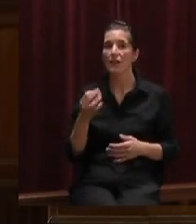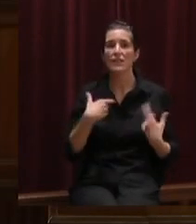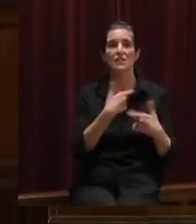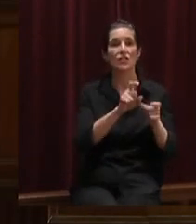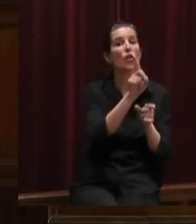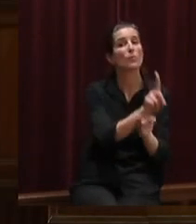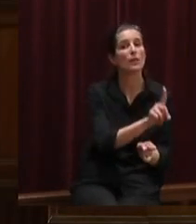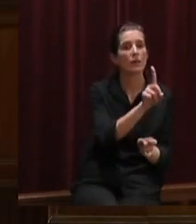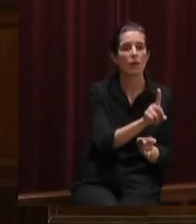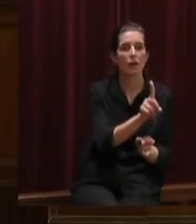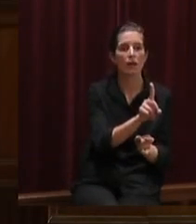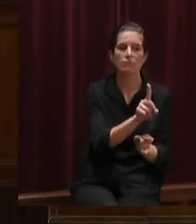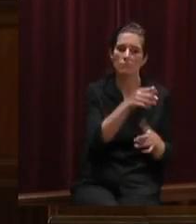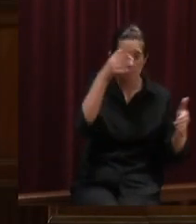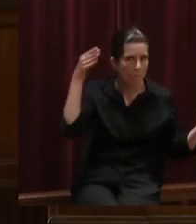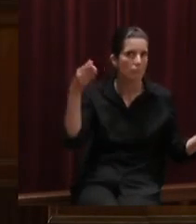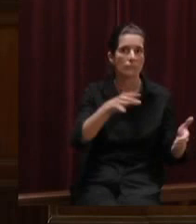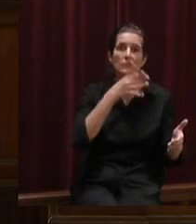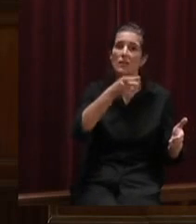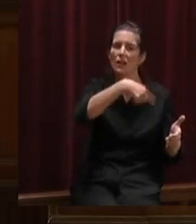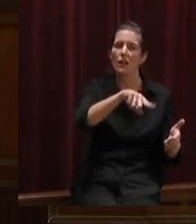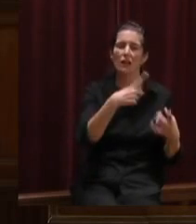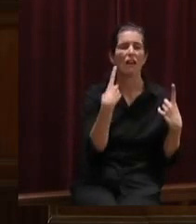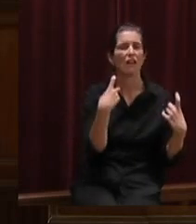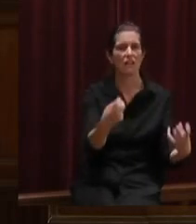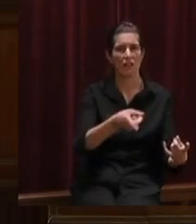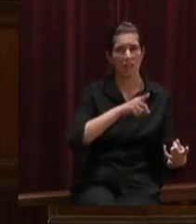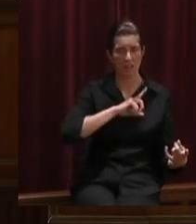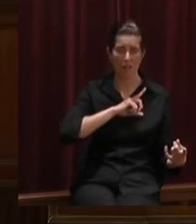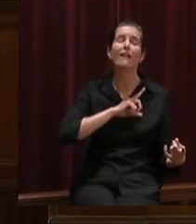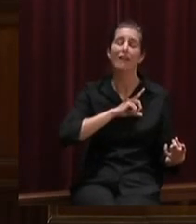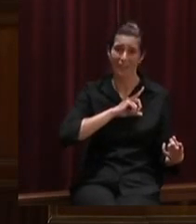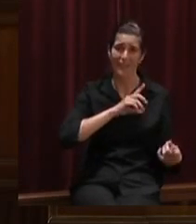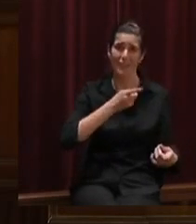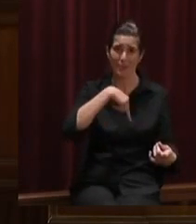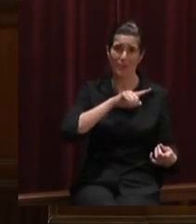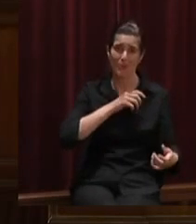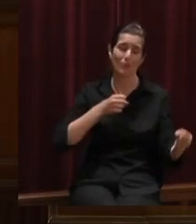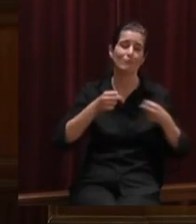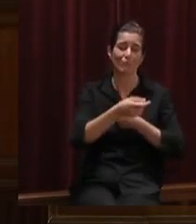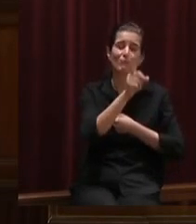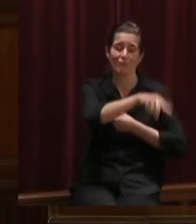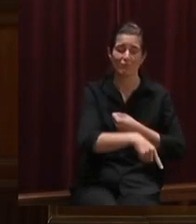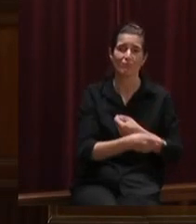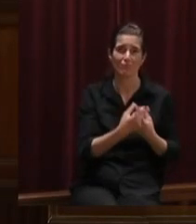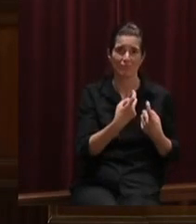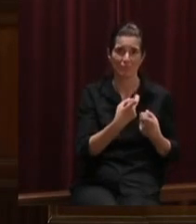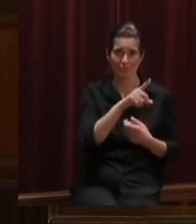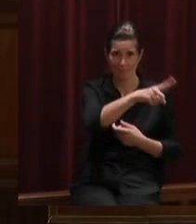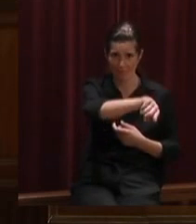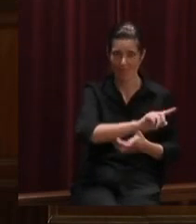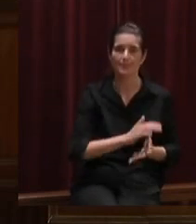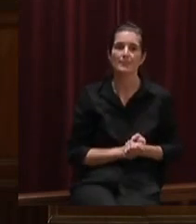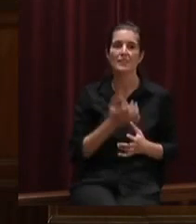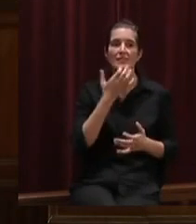ens necessita més que mai, de la mateixa manera que el necessitam més que mai. Si volem ser sostenibles, si volem